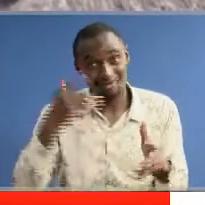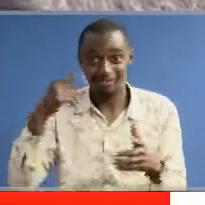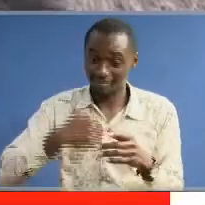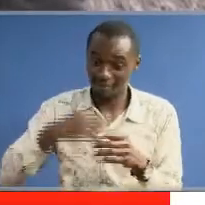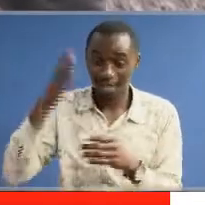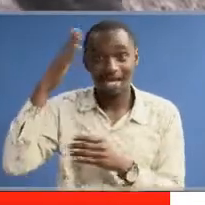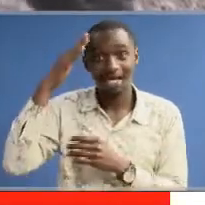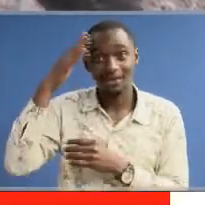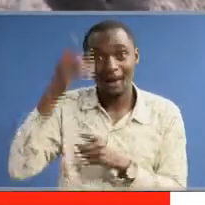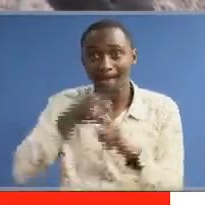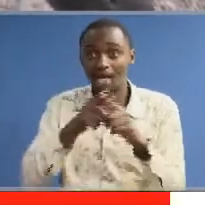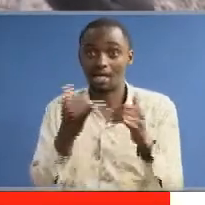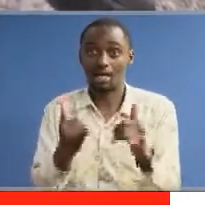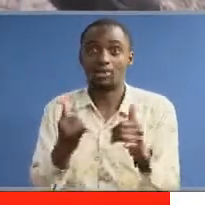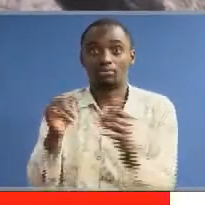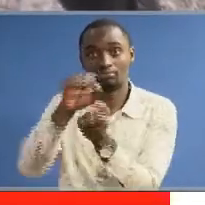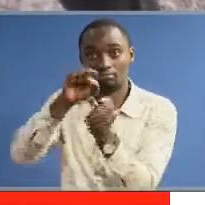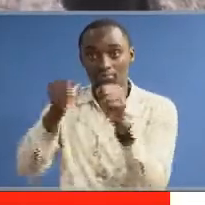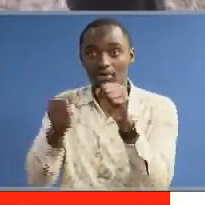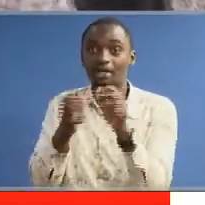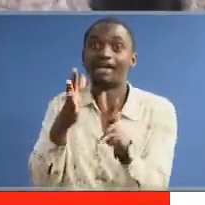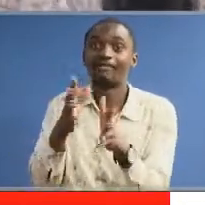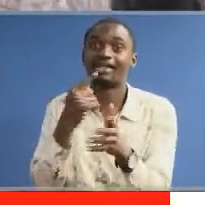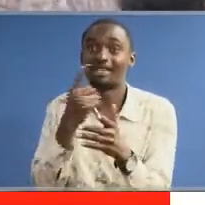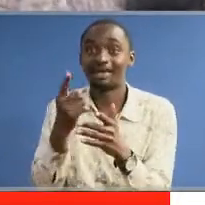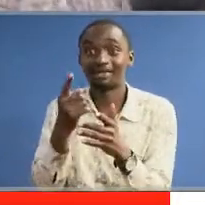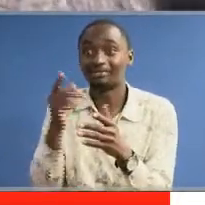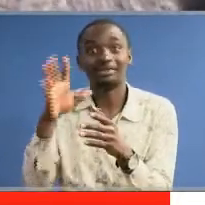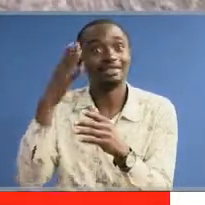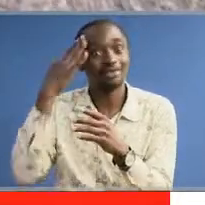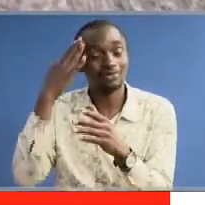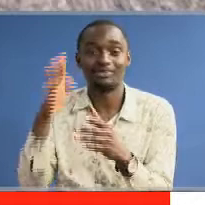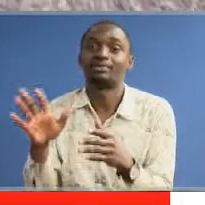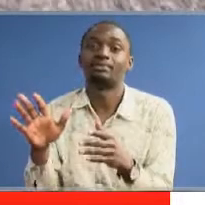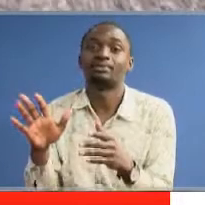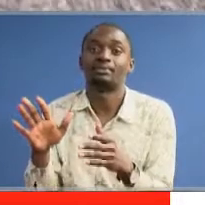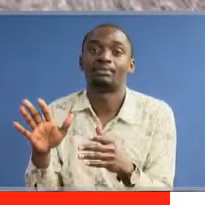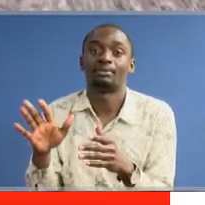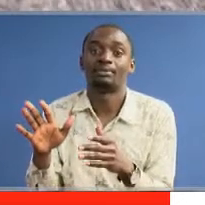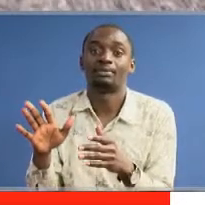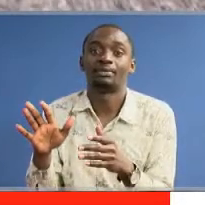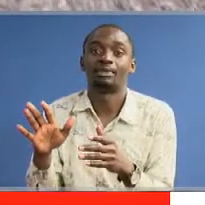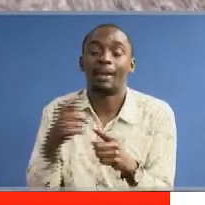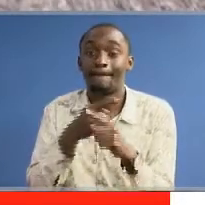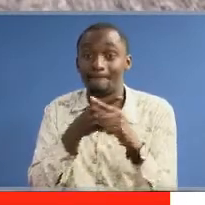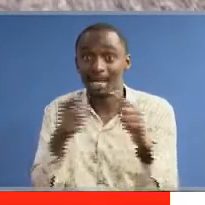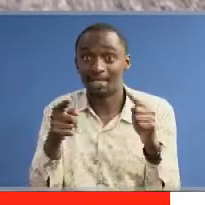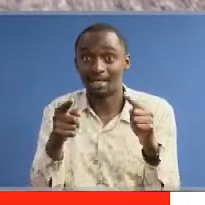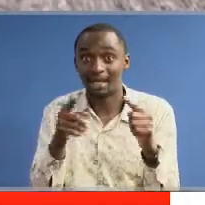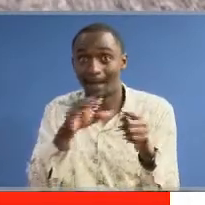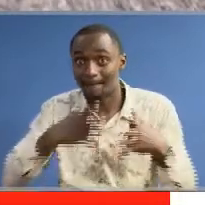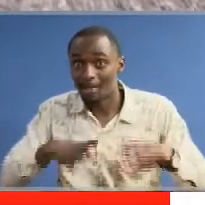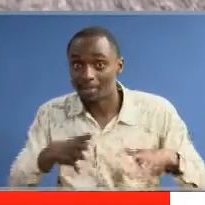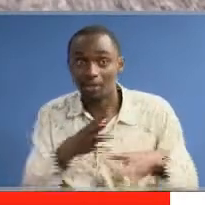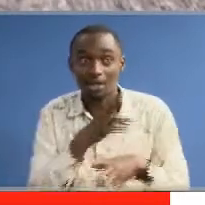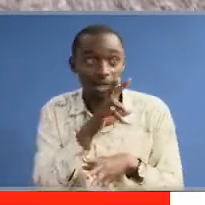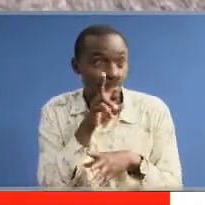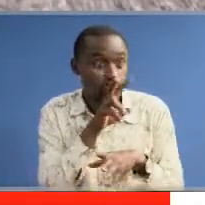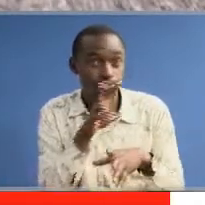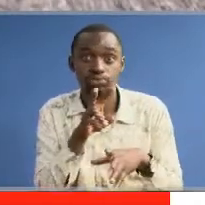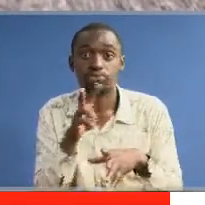sasa yule driver ambaye alikuwa anaendesha ndio mimi sijui, lakini eye witnesses wanajua huyo driver